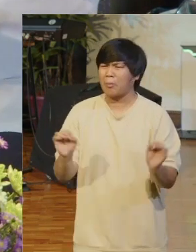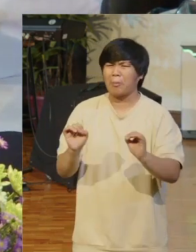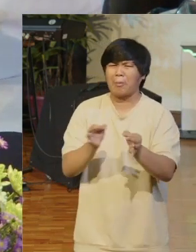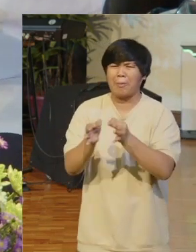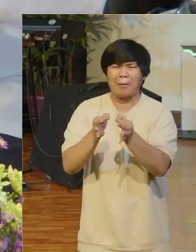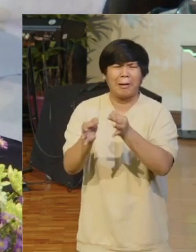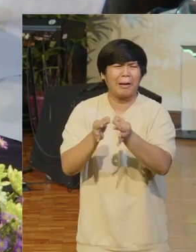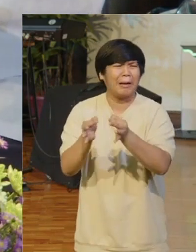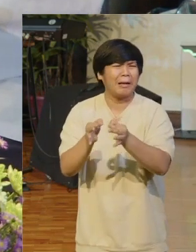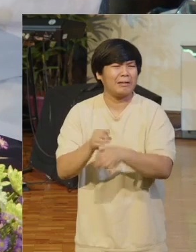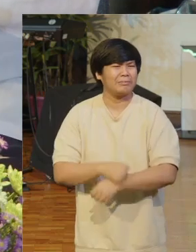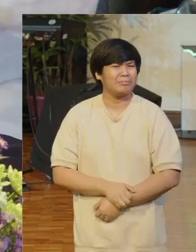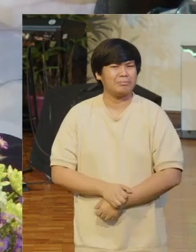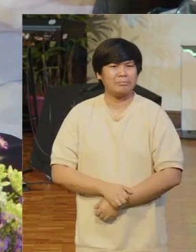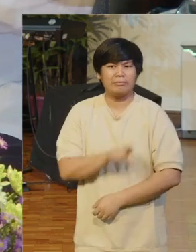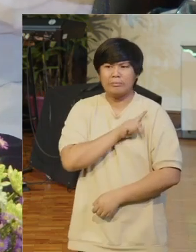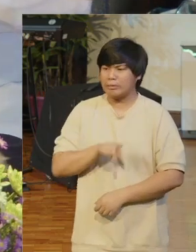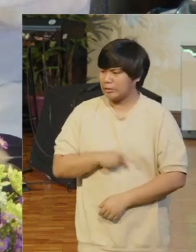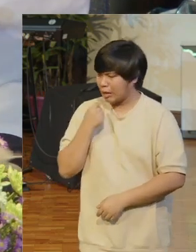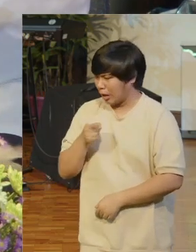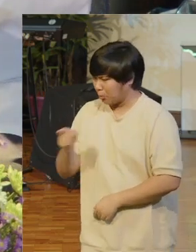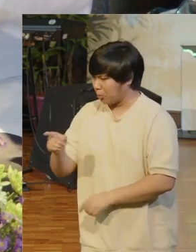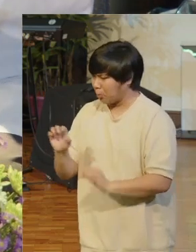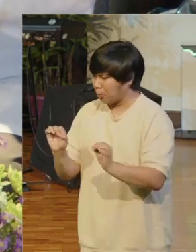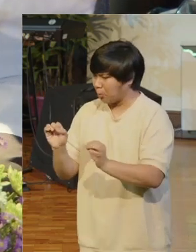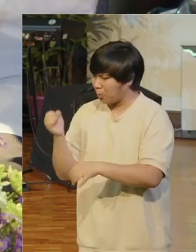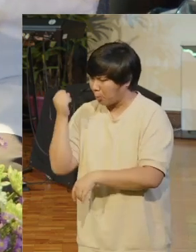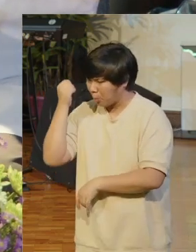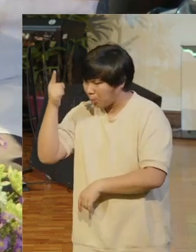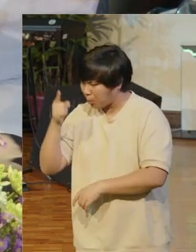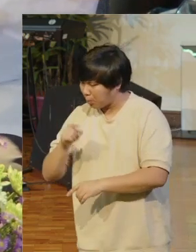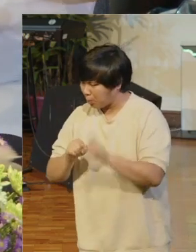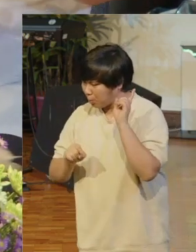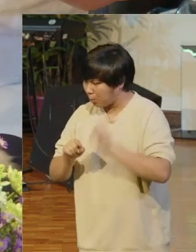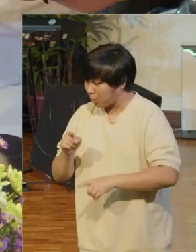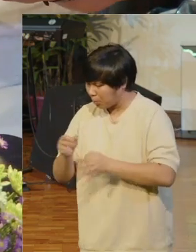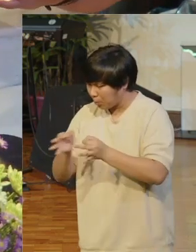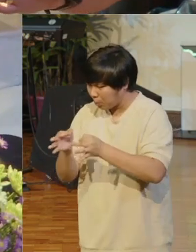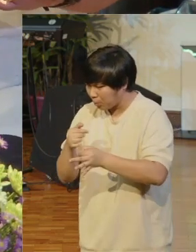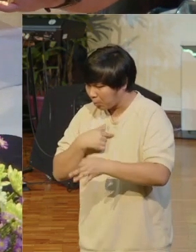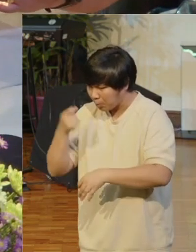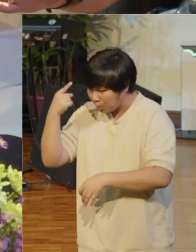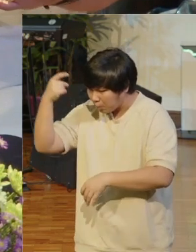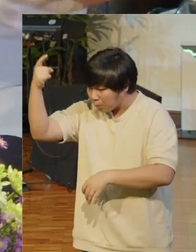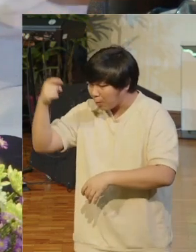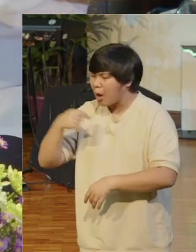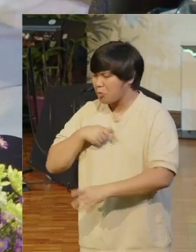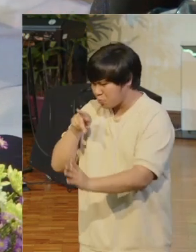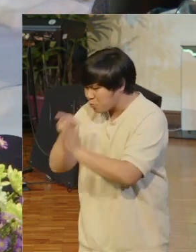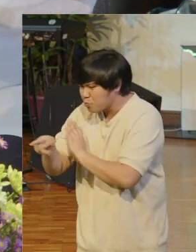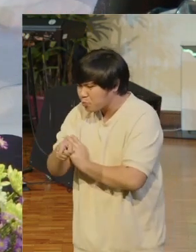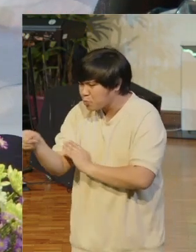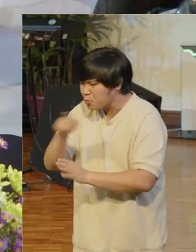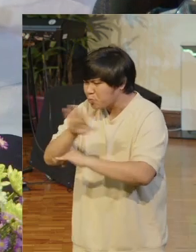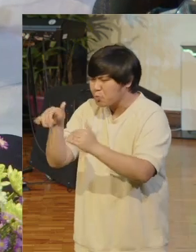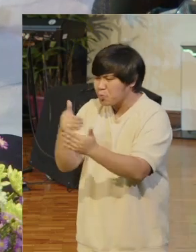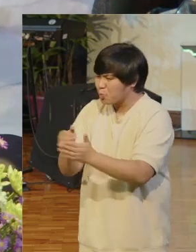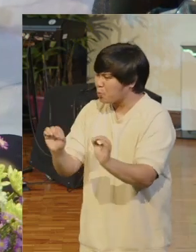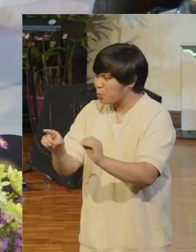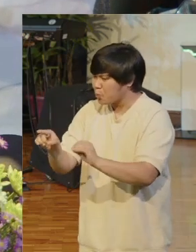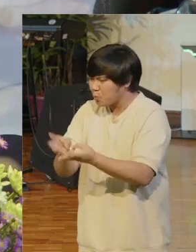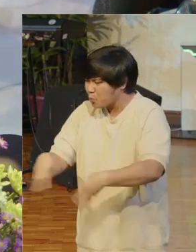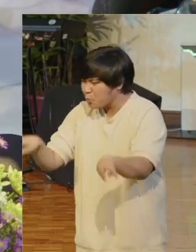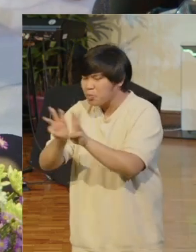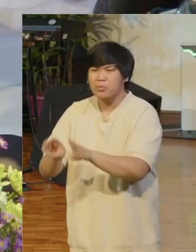daw ay papatayin lahat kung hindi nila mahuhulaan kung anong kanyang panaginip. Sabi ni Daniel, ako'y mananalangin